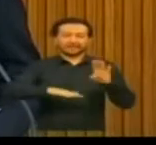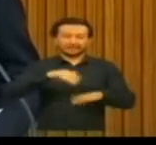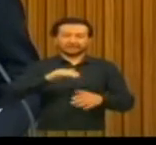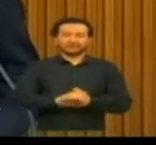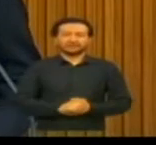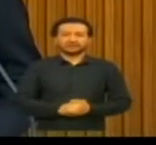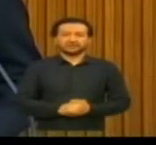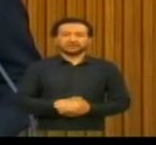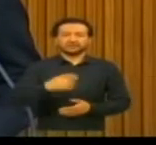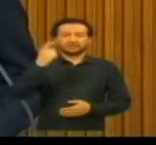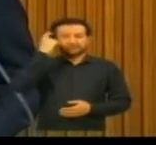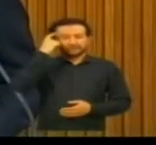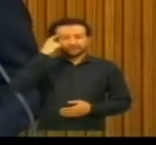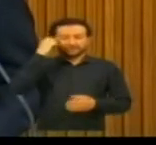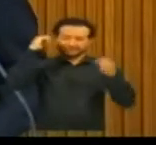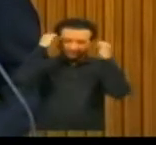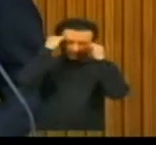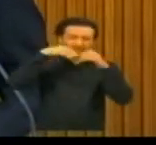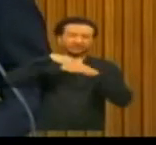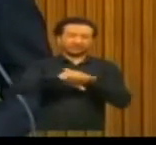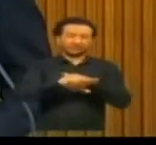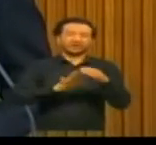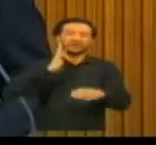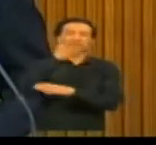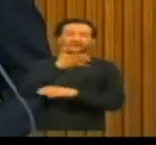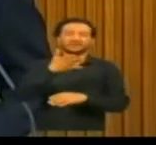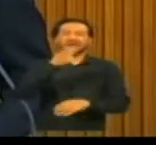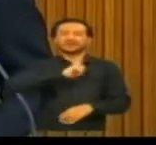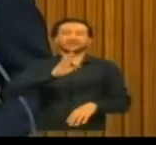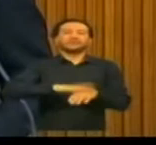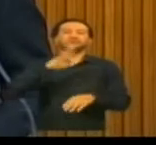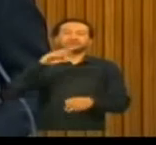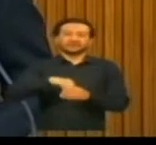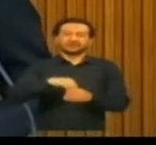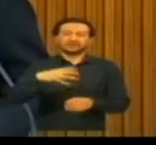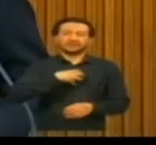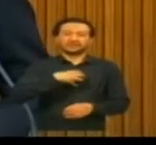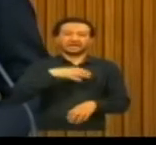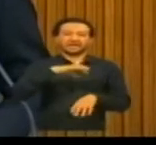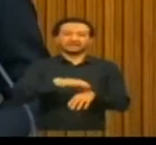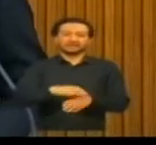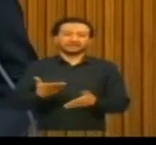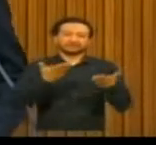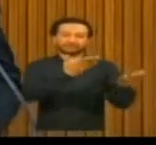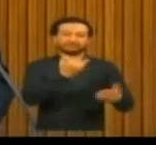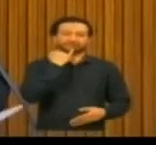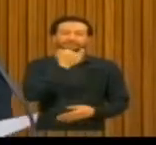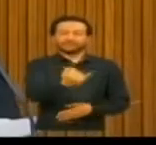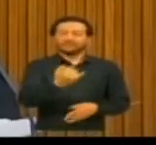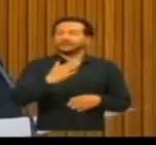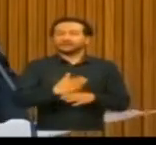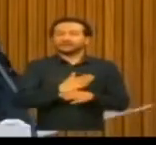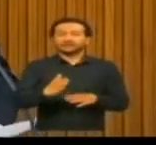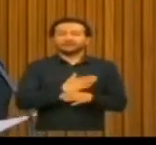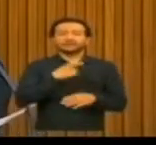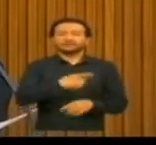İki elini başına siper eder. Daha fazla darbe almasın diye. Kendisini hastanede ziyaret etti. Neden?